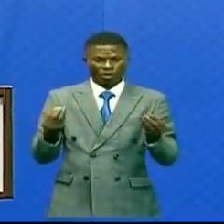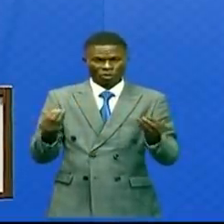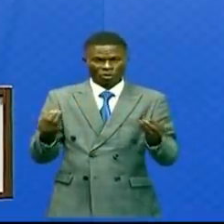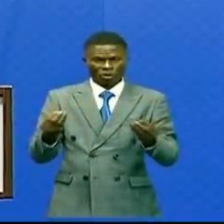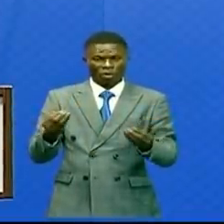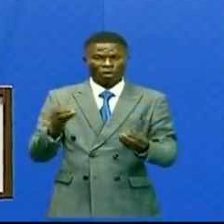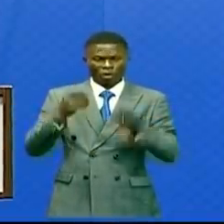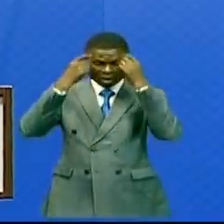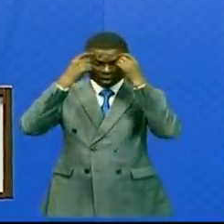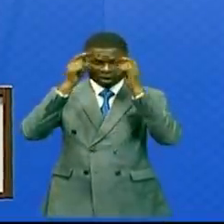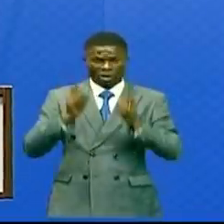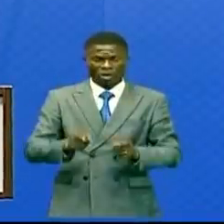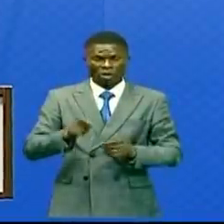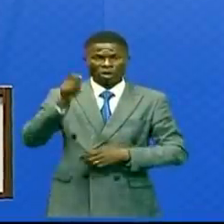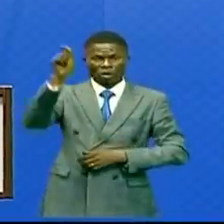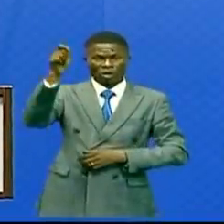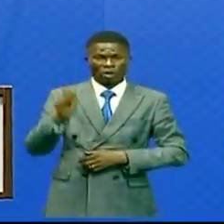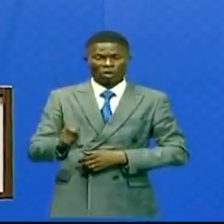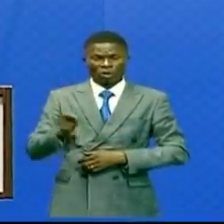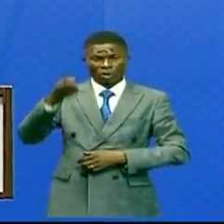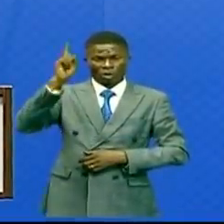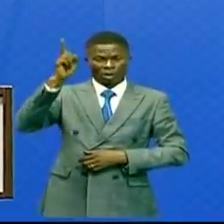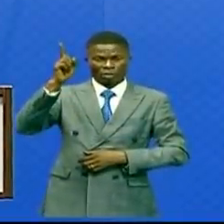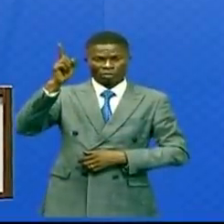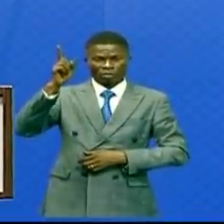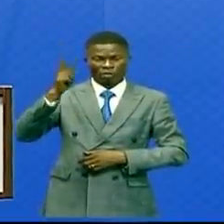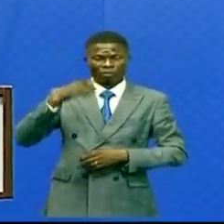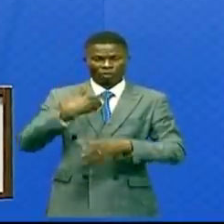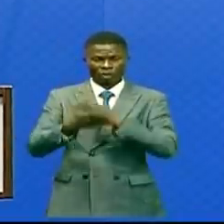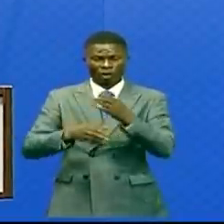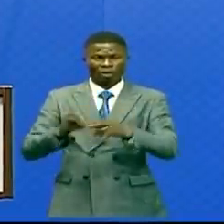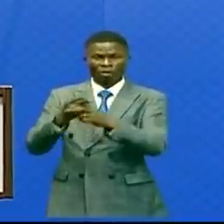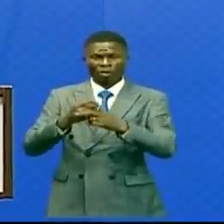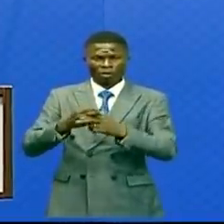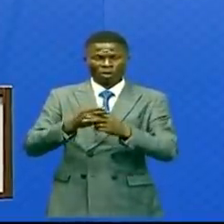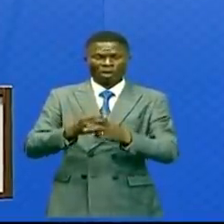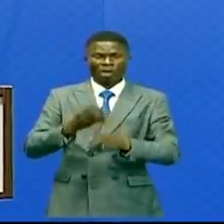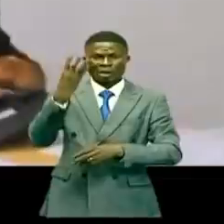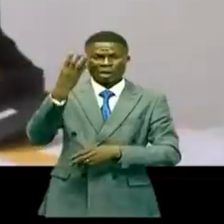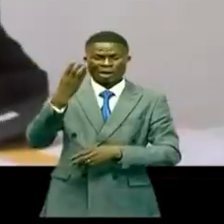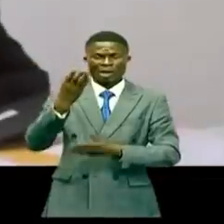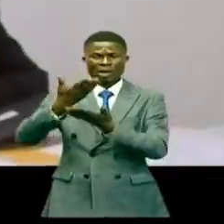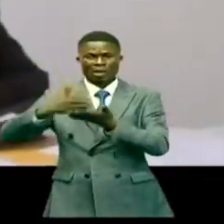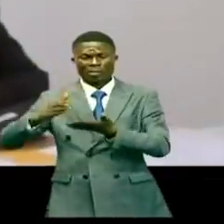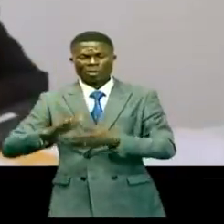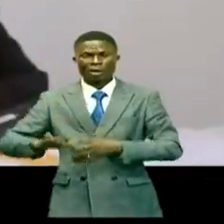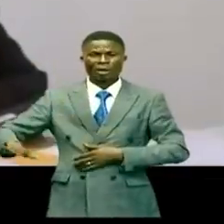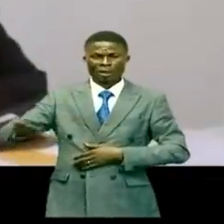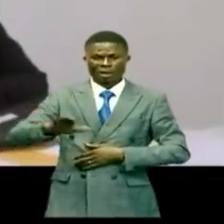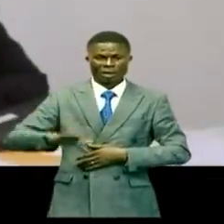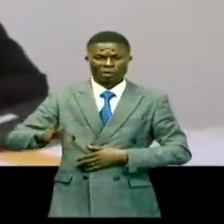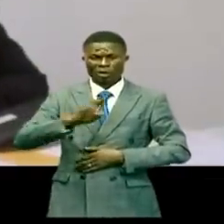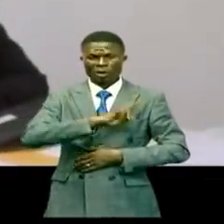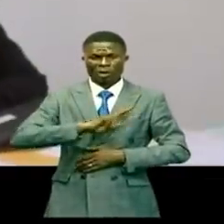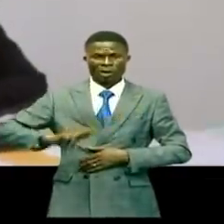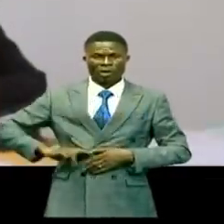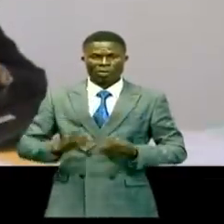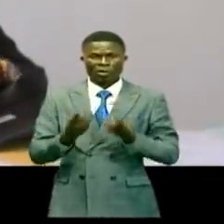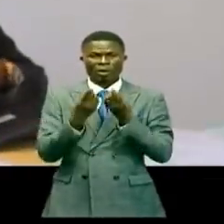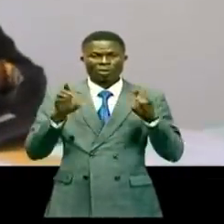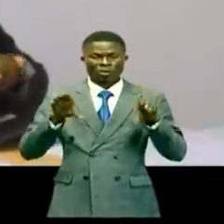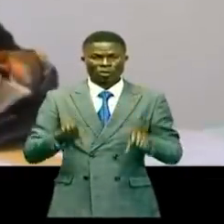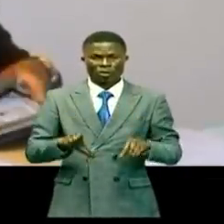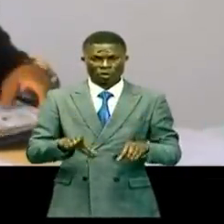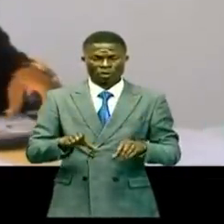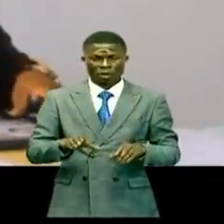la détermination du commandant suprême d'assurer la sécurité dans tous les quatre coins de la République démocratique du Congo.